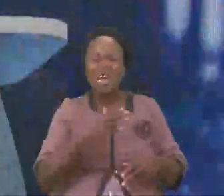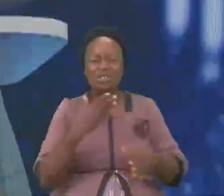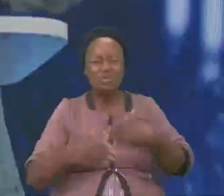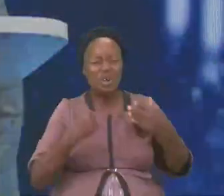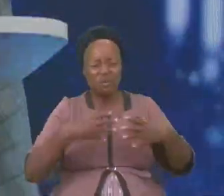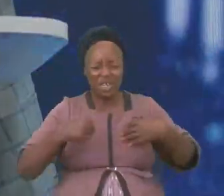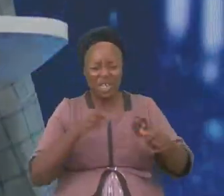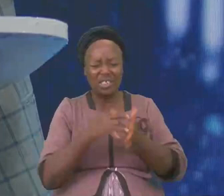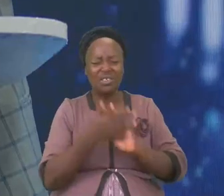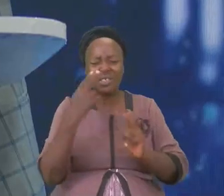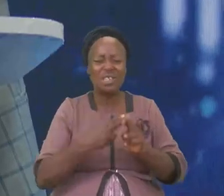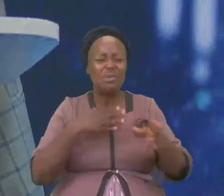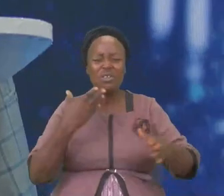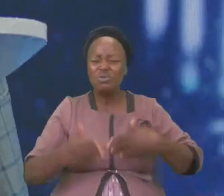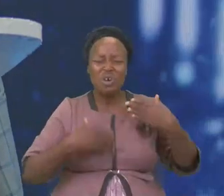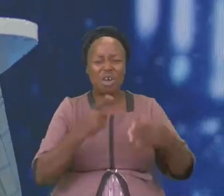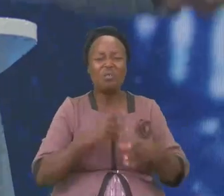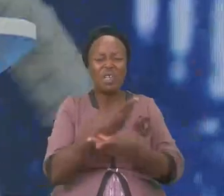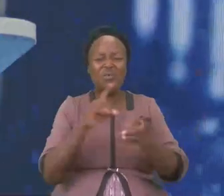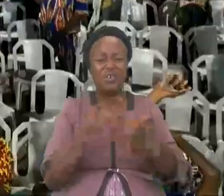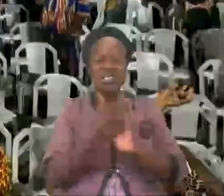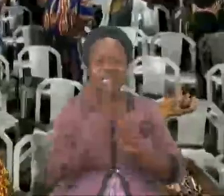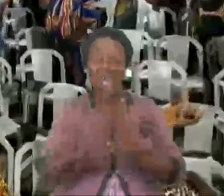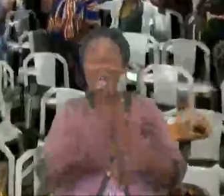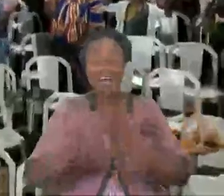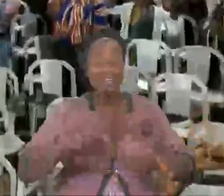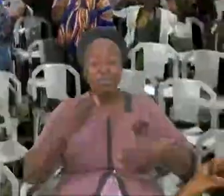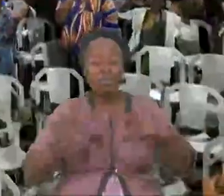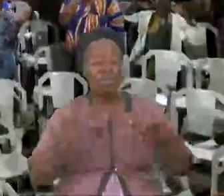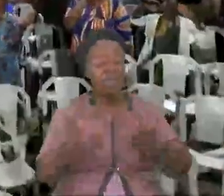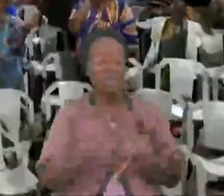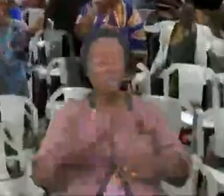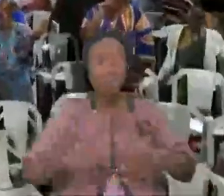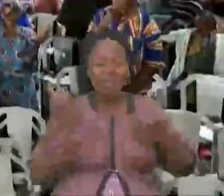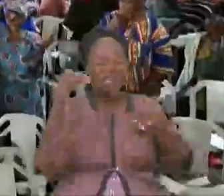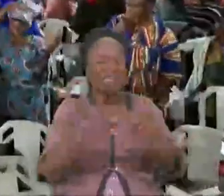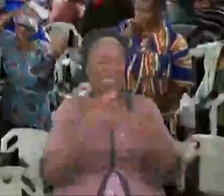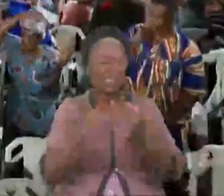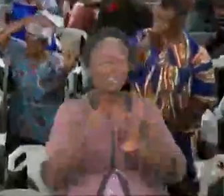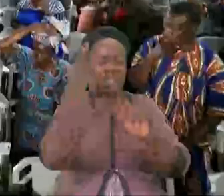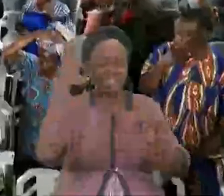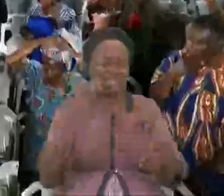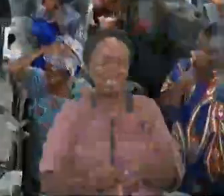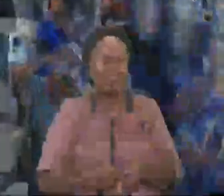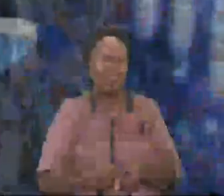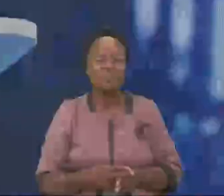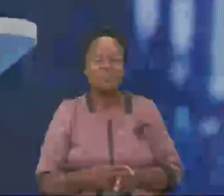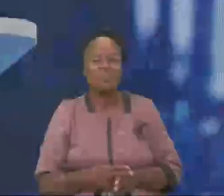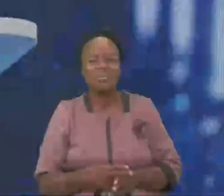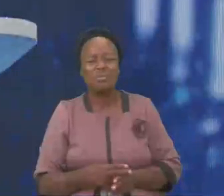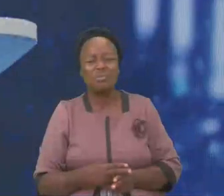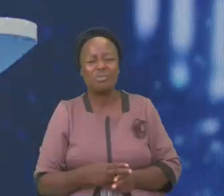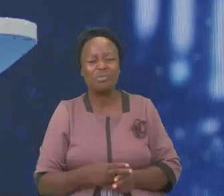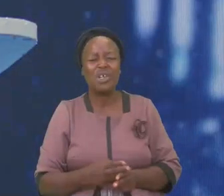la guérison, la joie de la délivrance et la joie d'une nouvelle vie au nom de